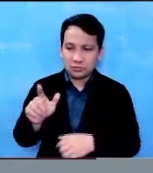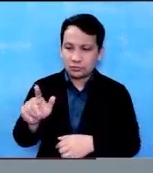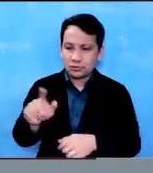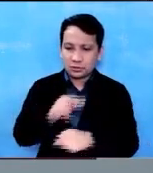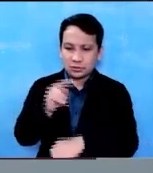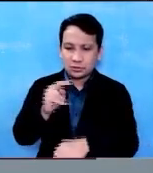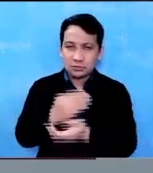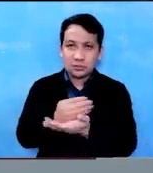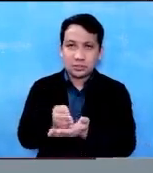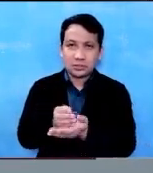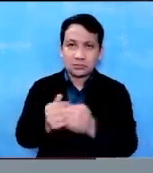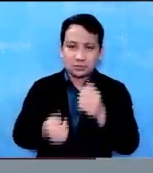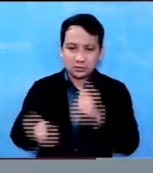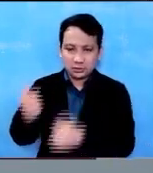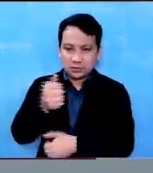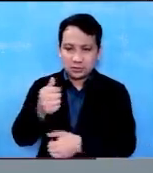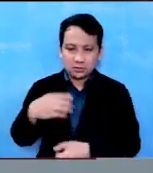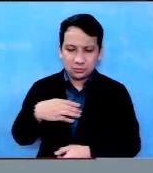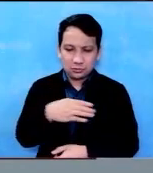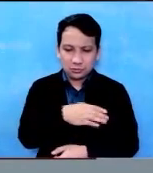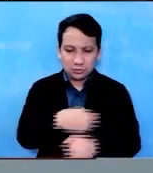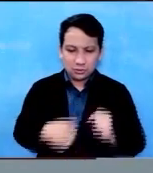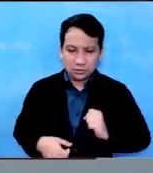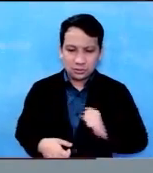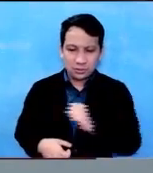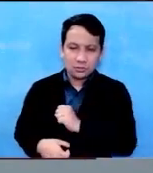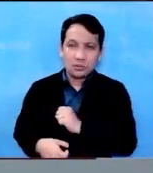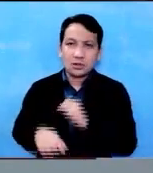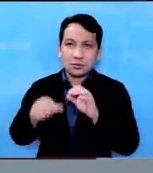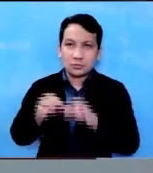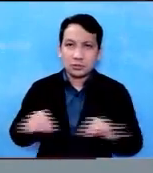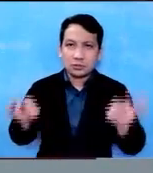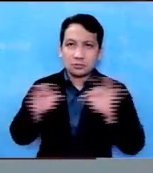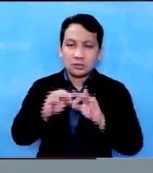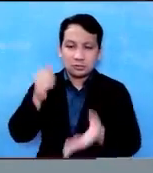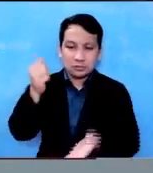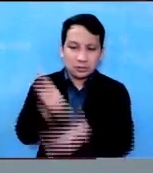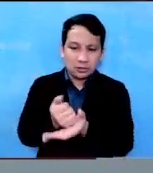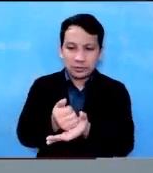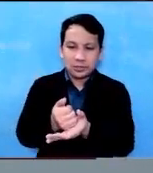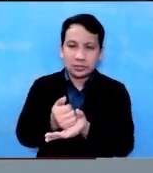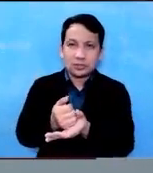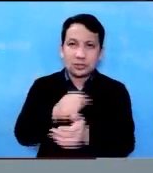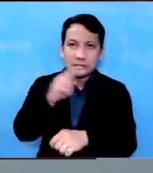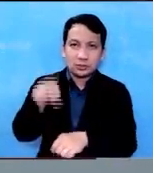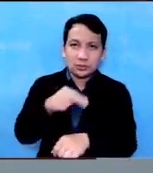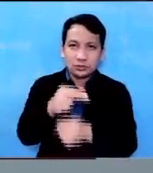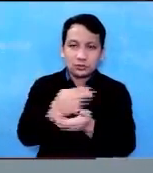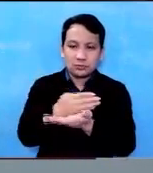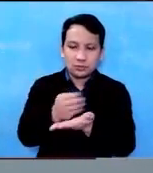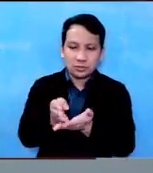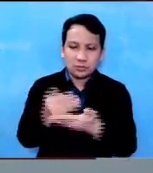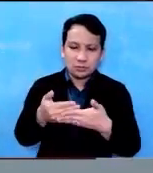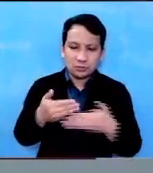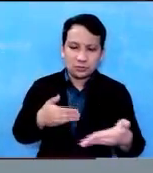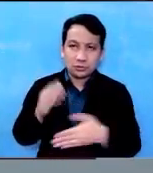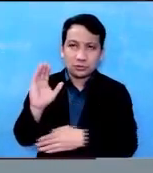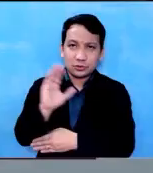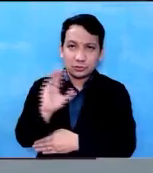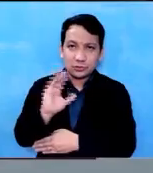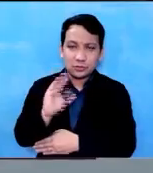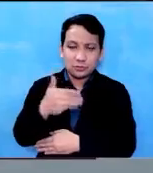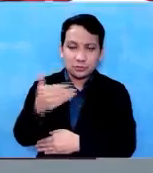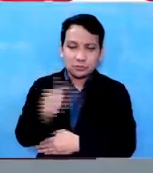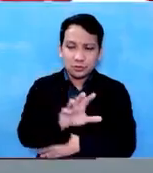Kamara. Umaasa ang congressional leaders na may sasabatas ang pambansang pondo bago magpasko. Nasa frontline ng balitang yan si